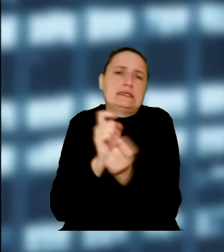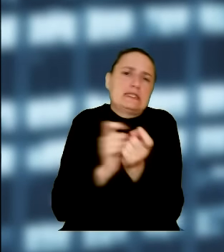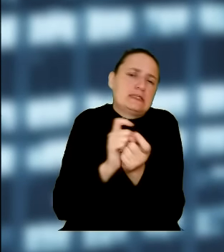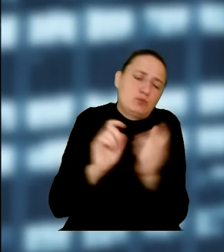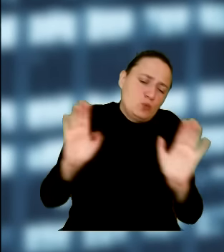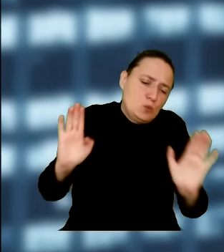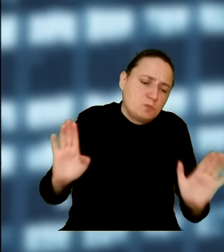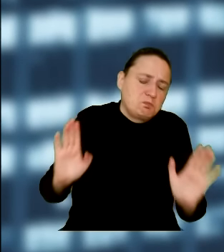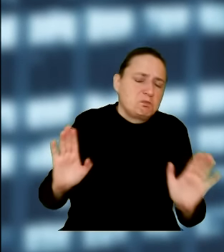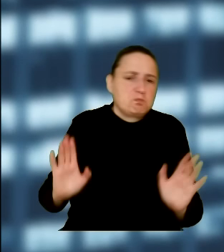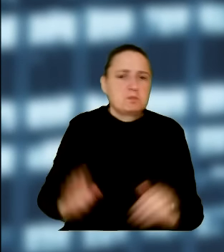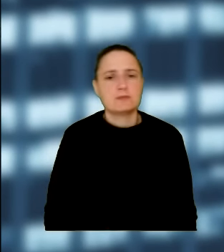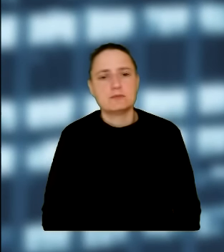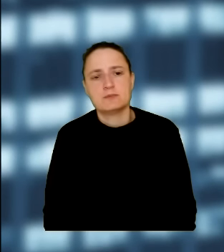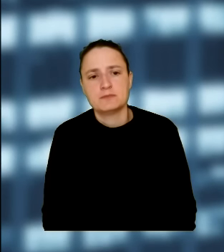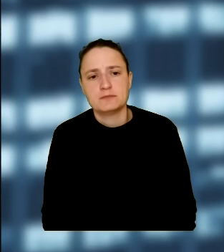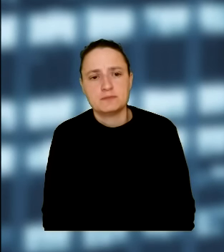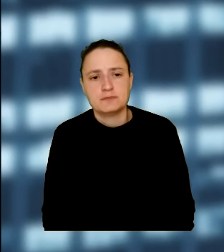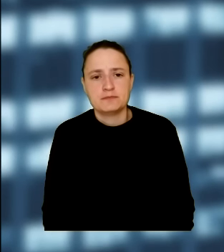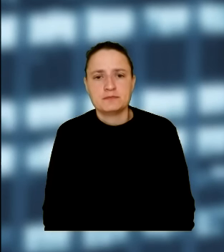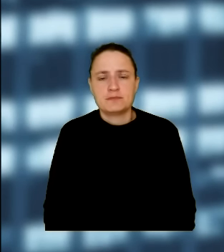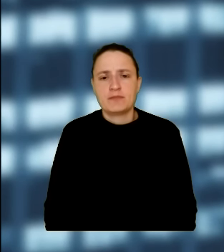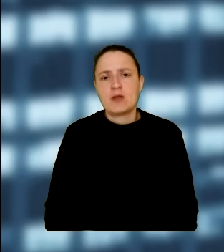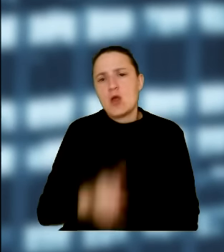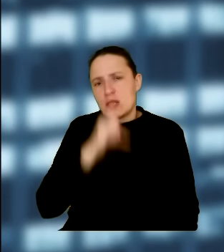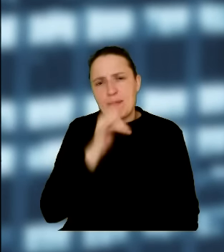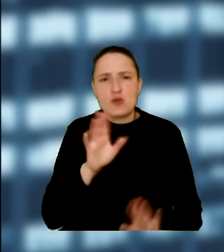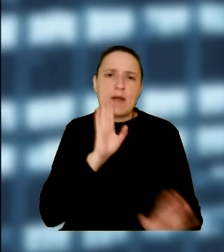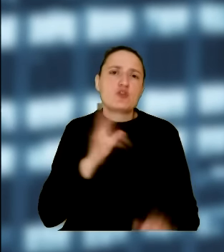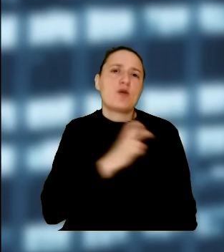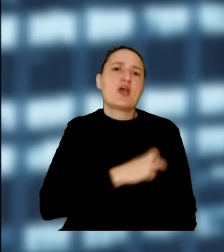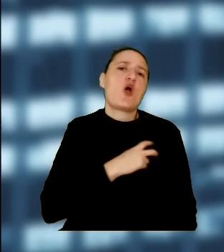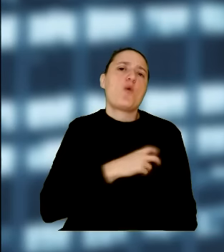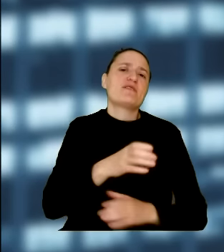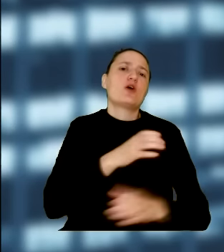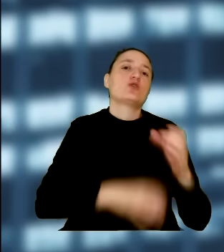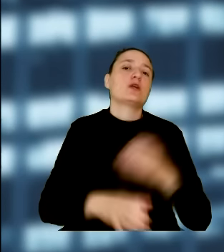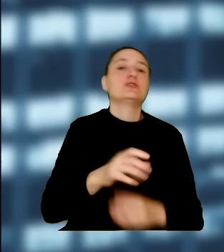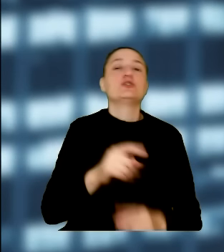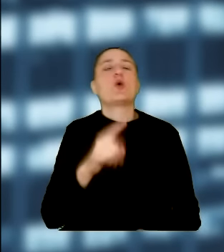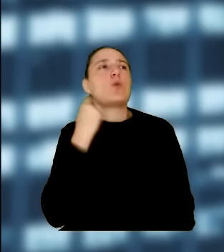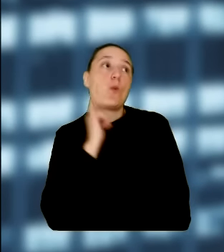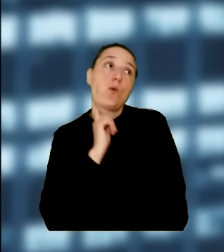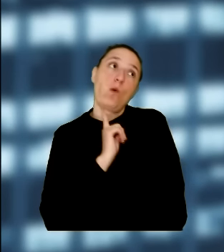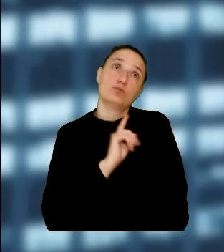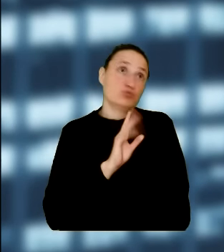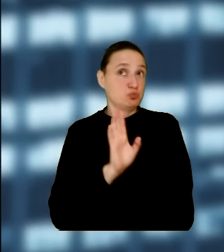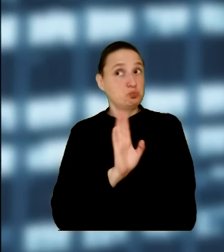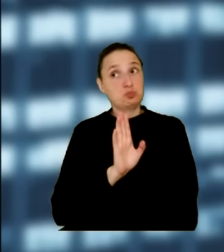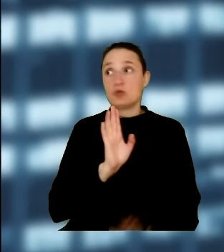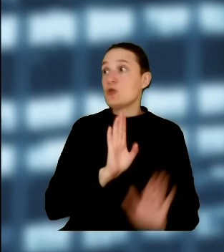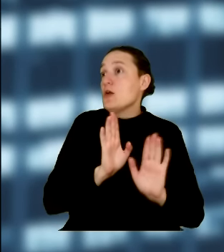tacy jak ten rotacyjny, który udaje, że nie, nie, nie,